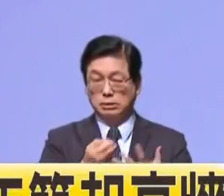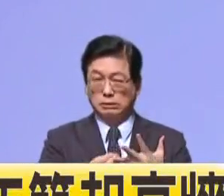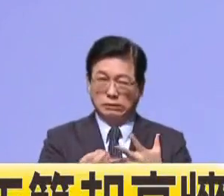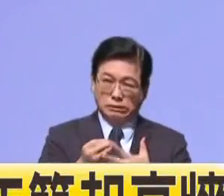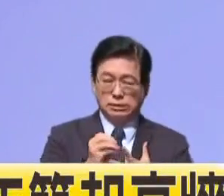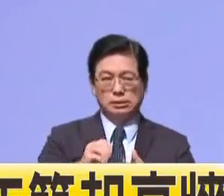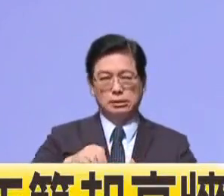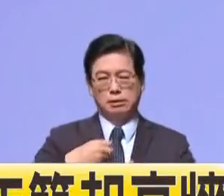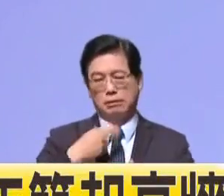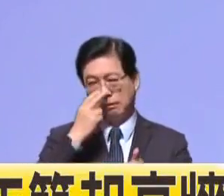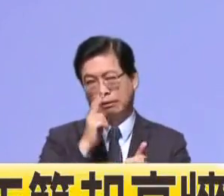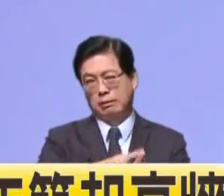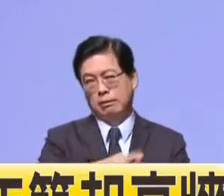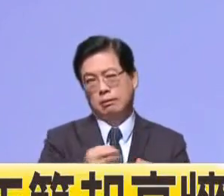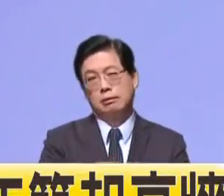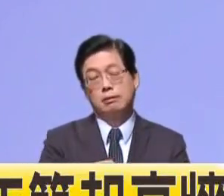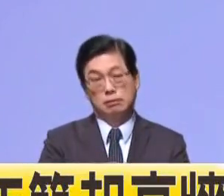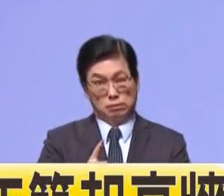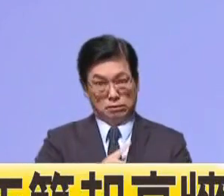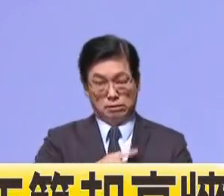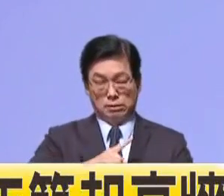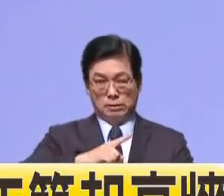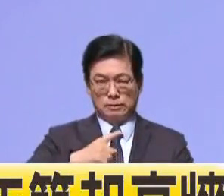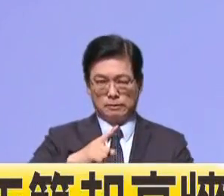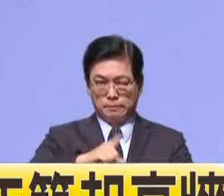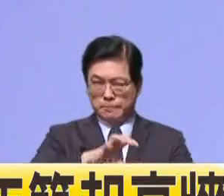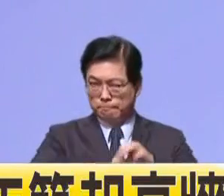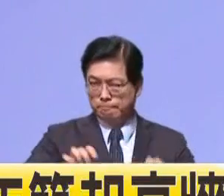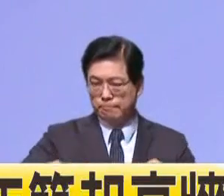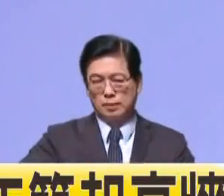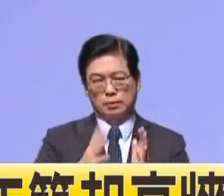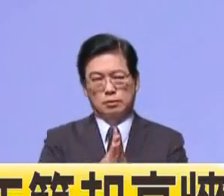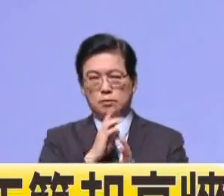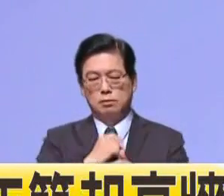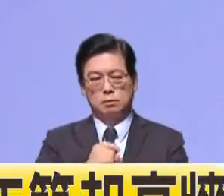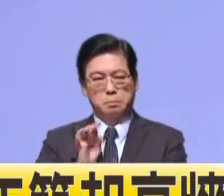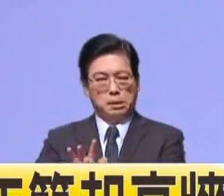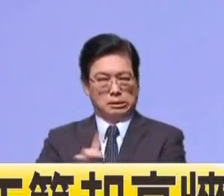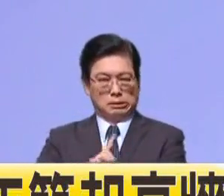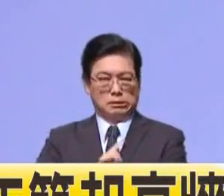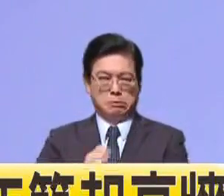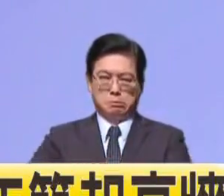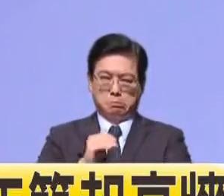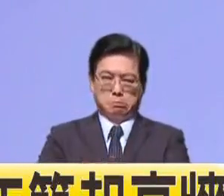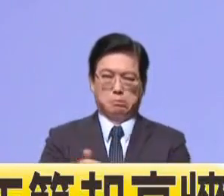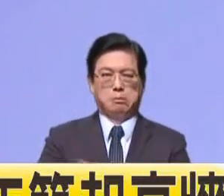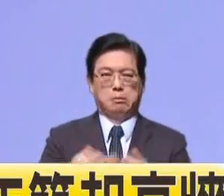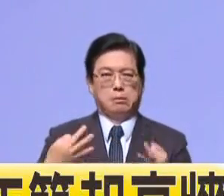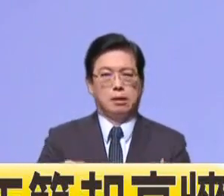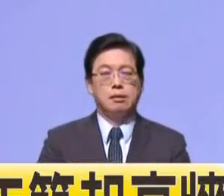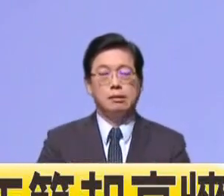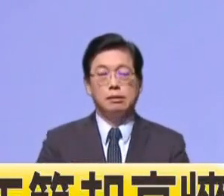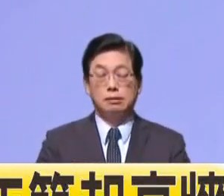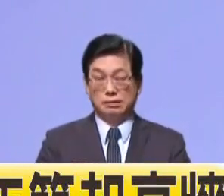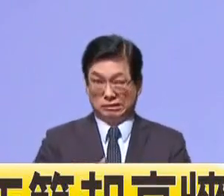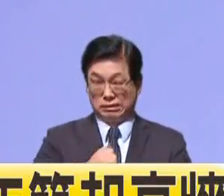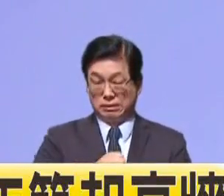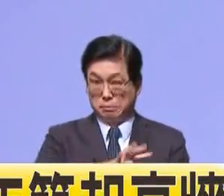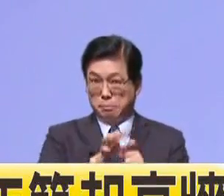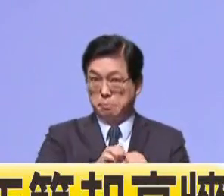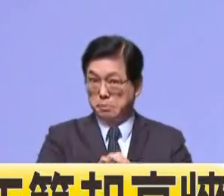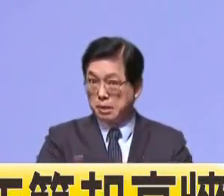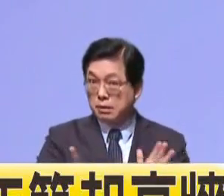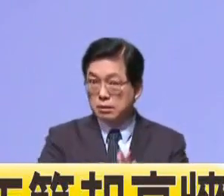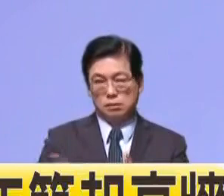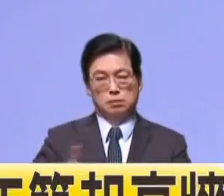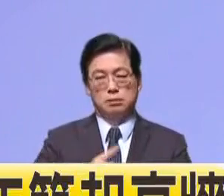的一工具，他把握所有的机会，成就他自己，累积他自己的声量。即使在疫情期间，他